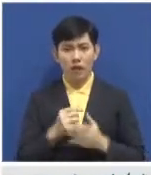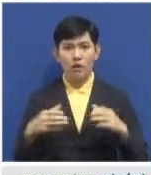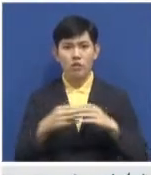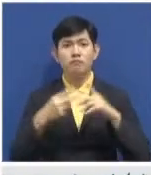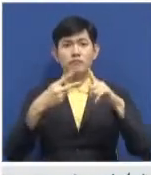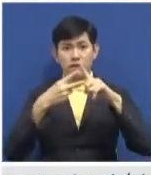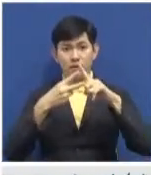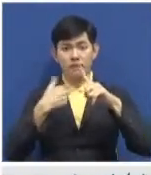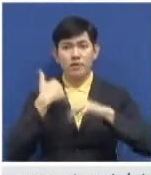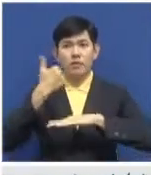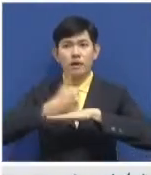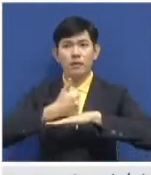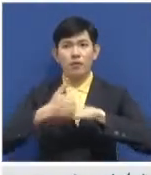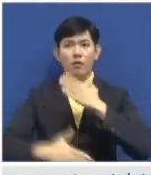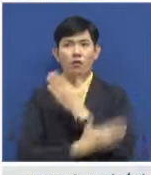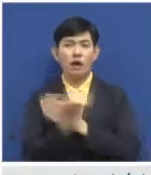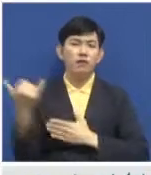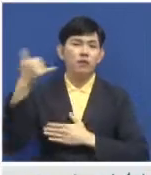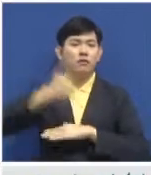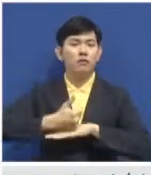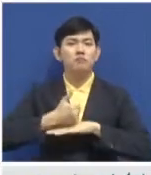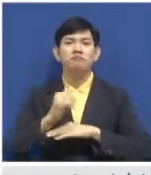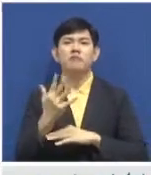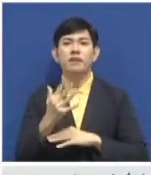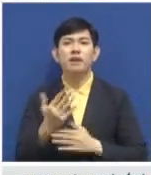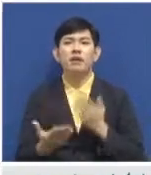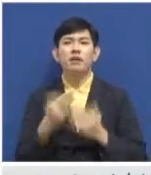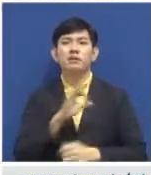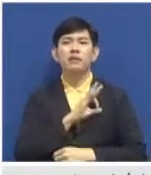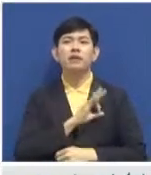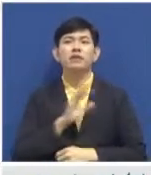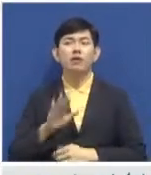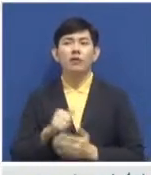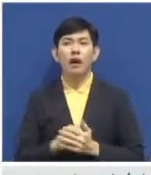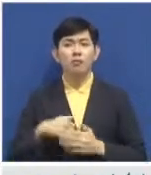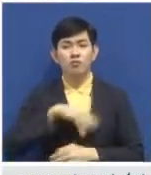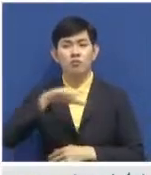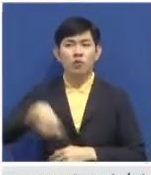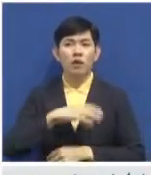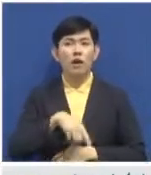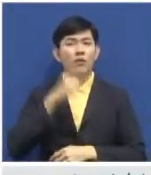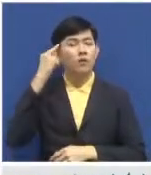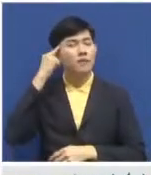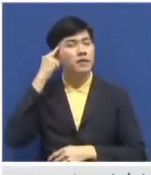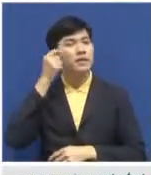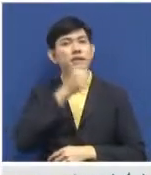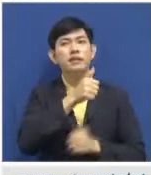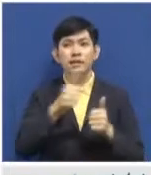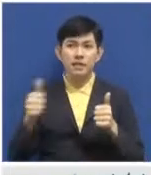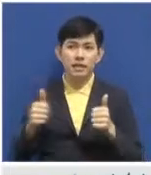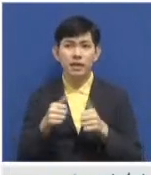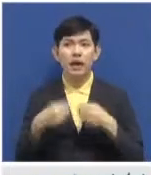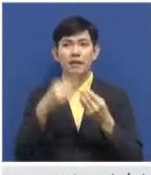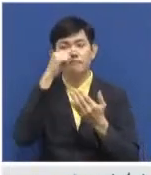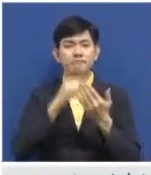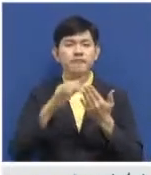ครับทั้งตัวหัวหน้าพรรคซึ่งไม่มีโอกาสได้เข้ามาสภาแห่งนี้ทั้งสมาชิกสภาผู้แทนราษฎรของพรรคพวกเรามีความปรารถนาดีต่อช